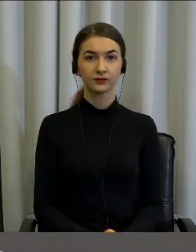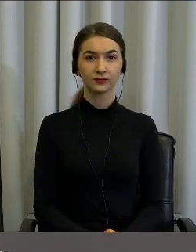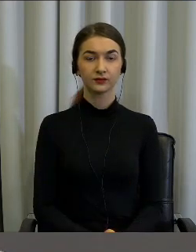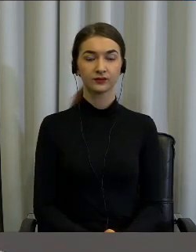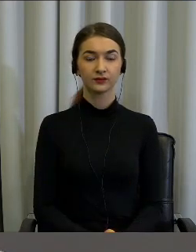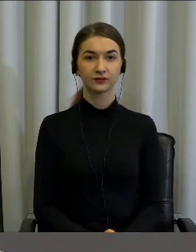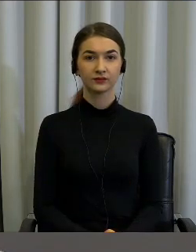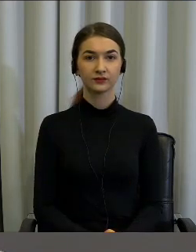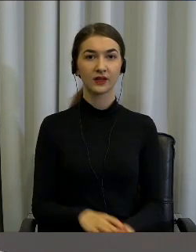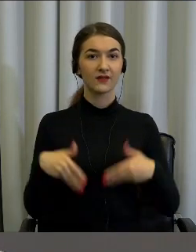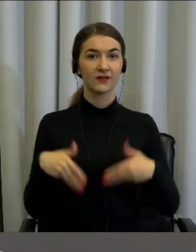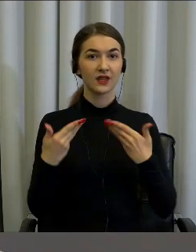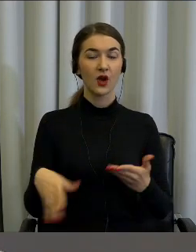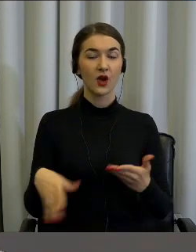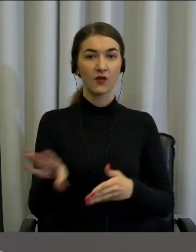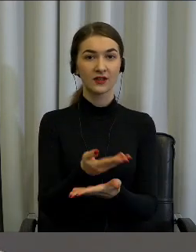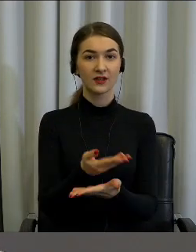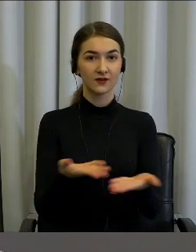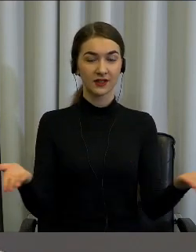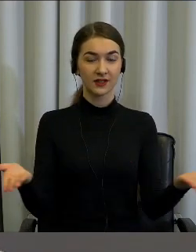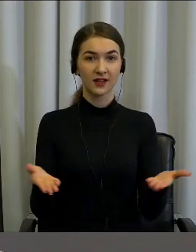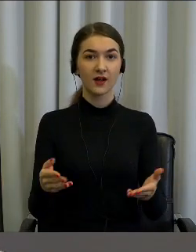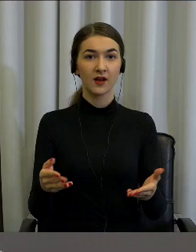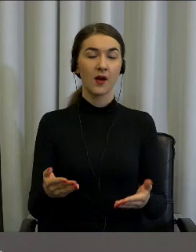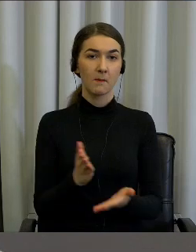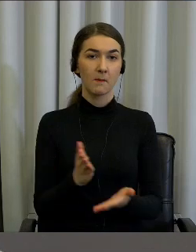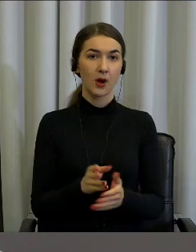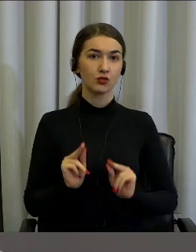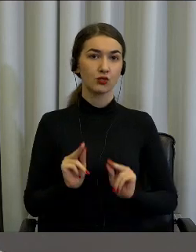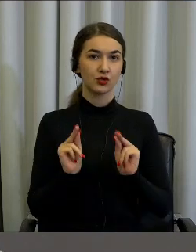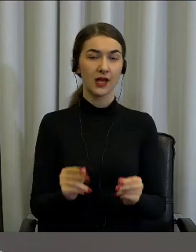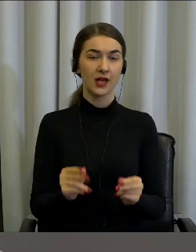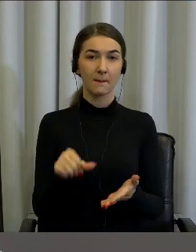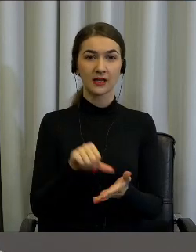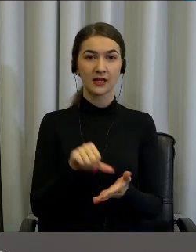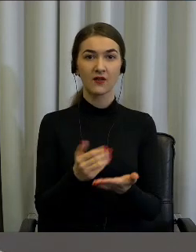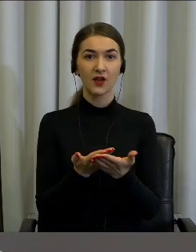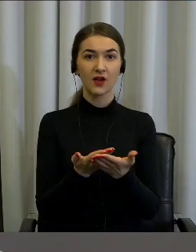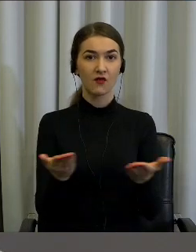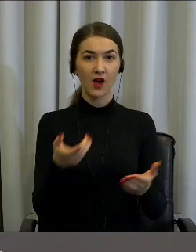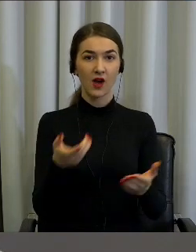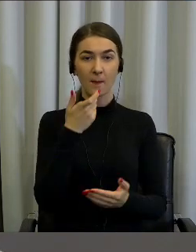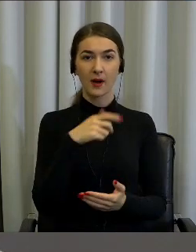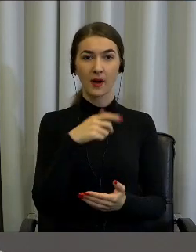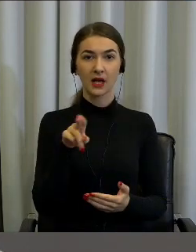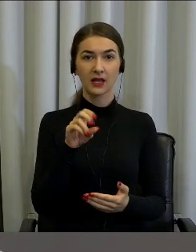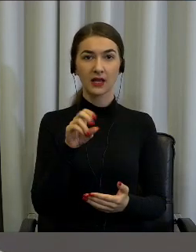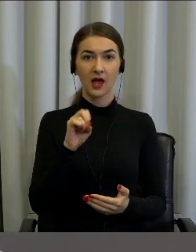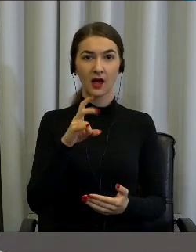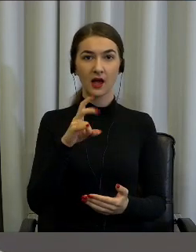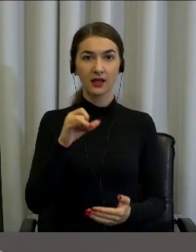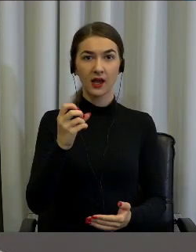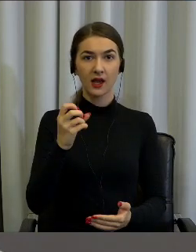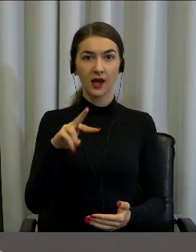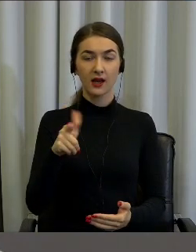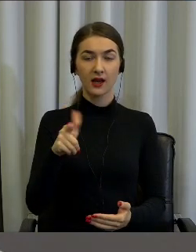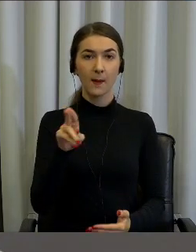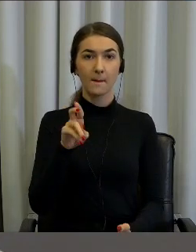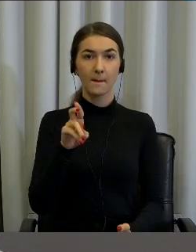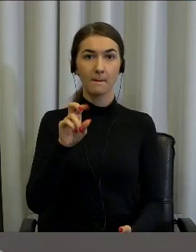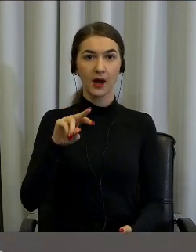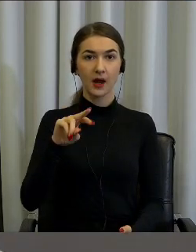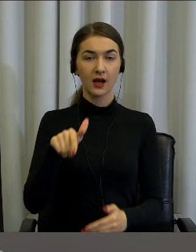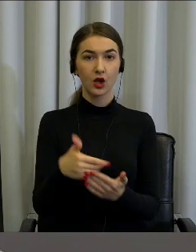Доброго ранку вітаємо всіх маю честь представити вам пані Данієль Бел нова